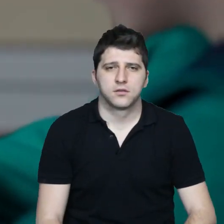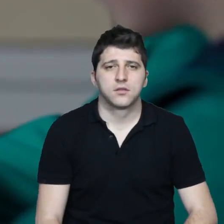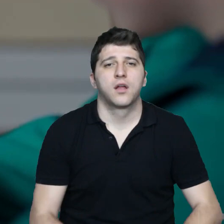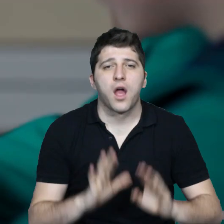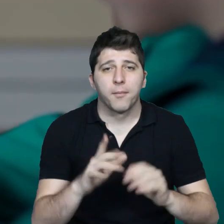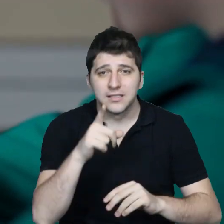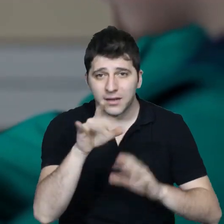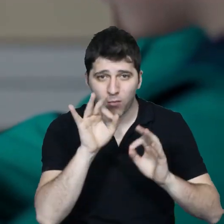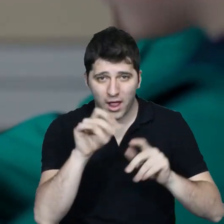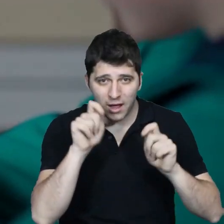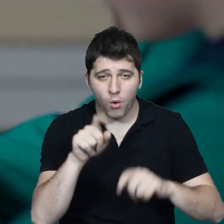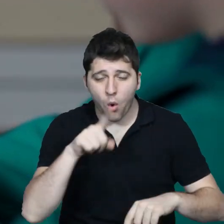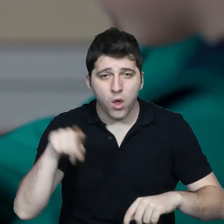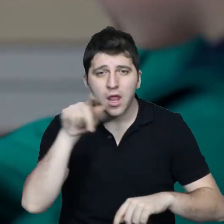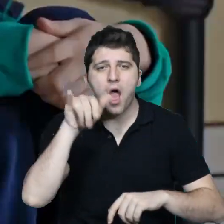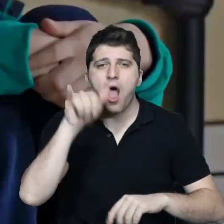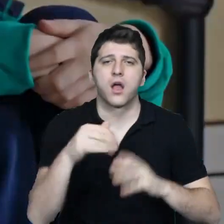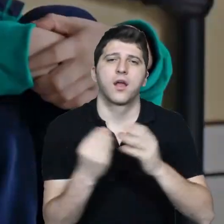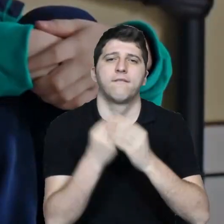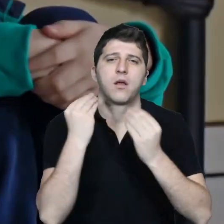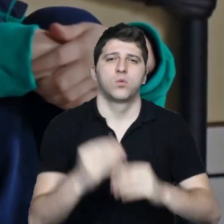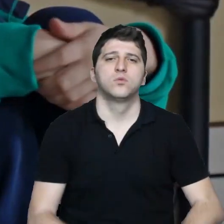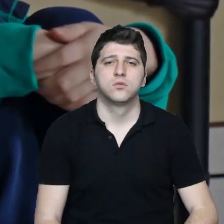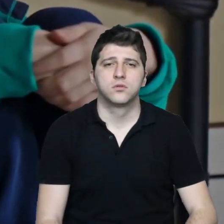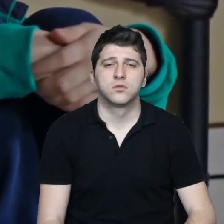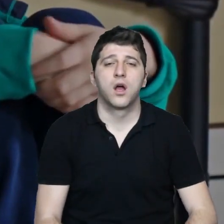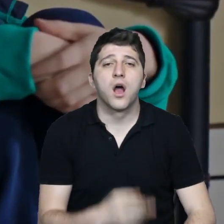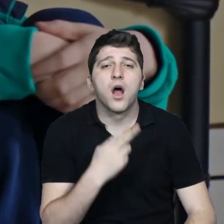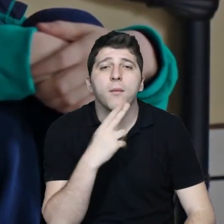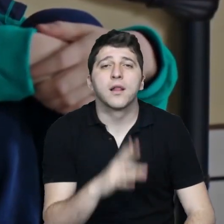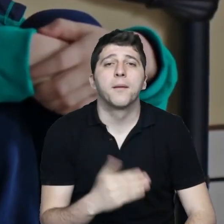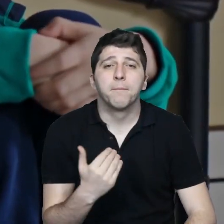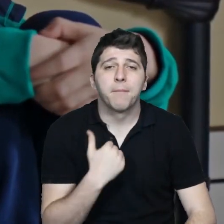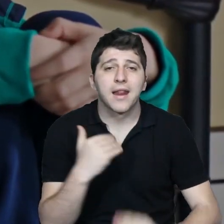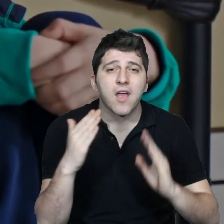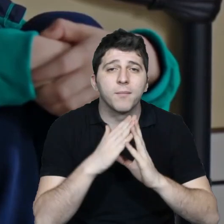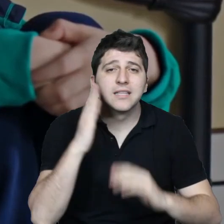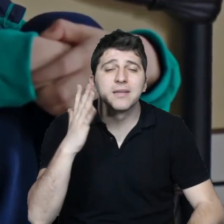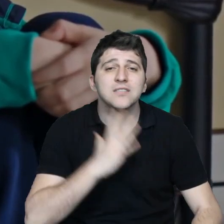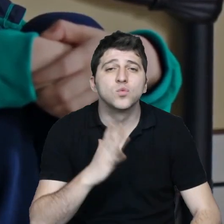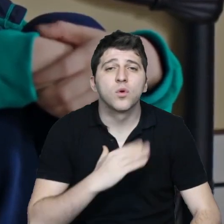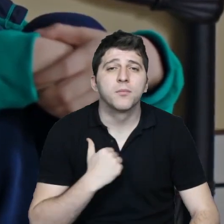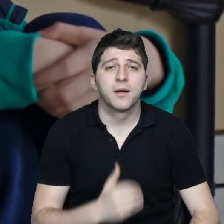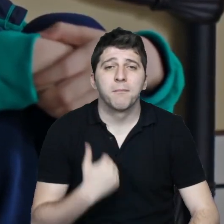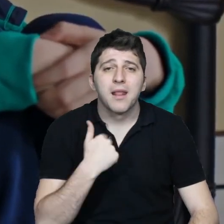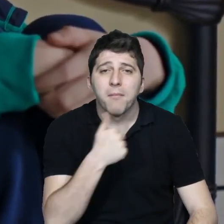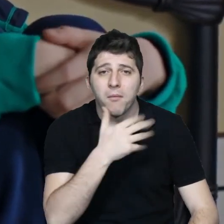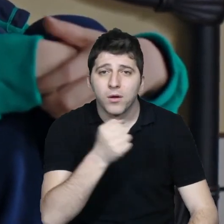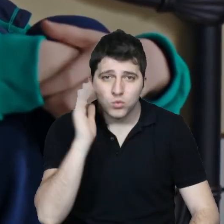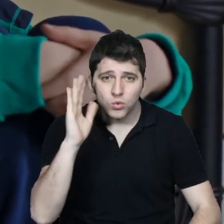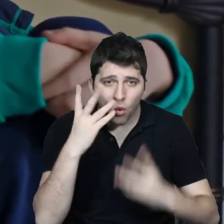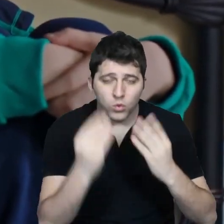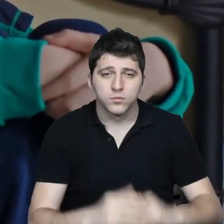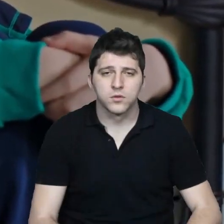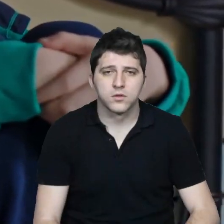Ama sen böyle davranarak onları haklı çıkarıyorsun. Abla, ben evime gitmek istiyorum. Beni babama götürür